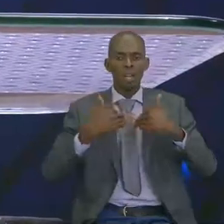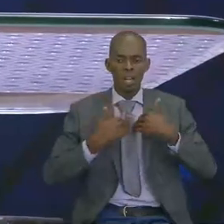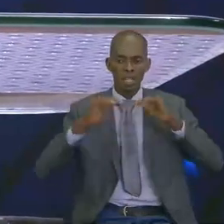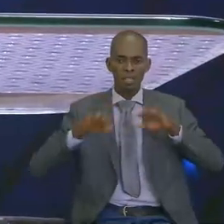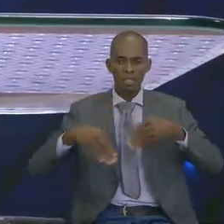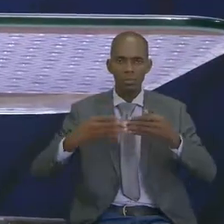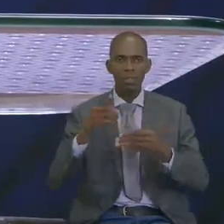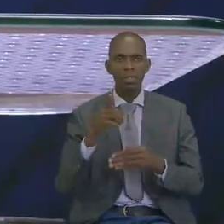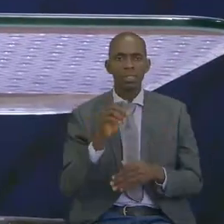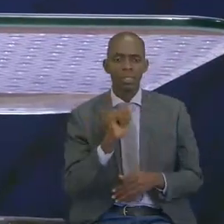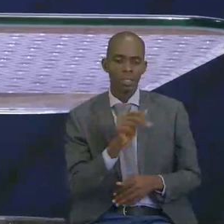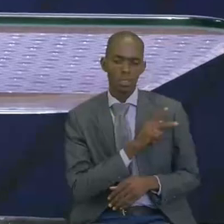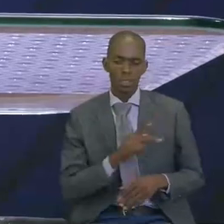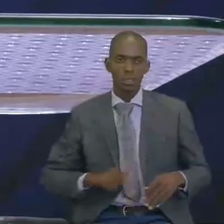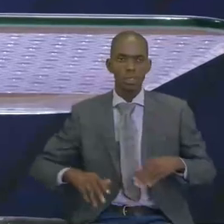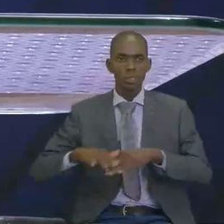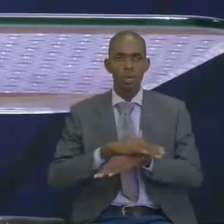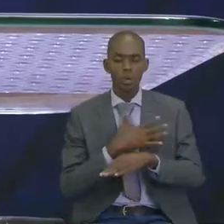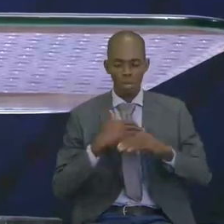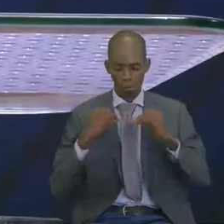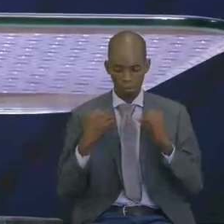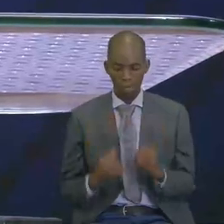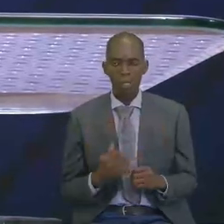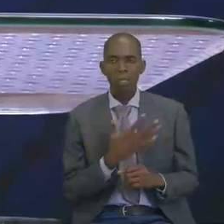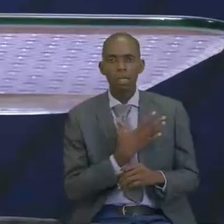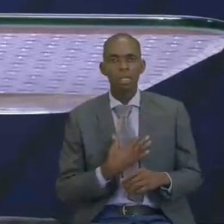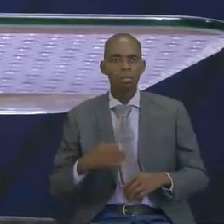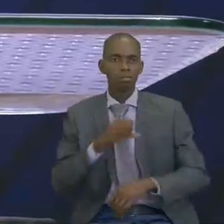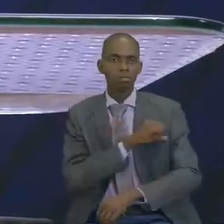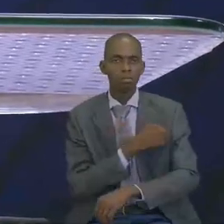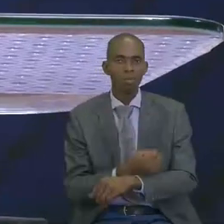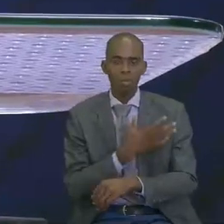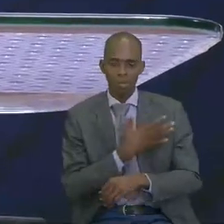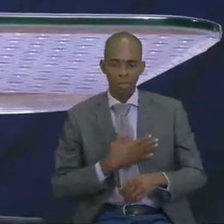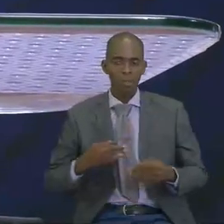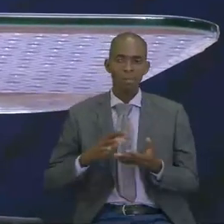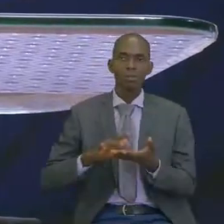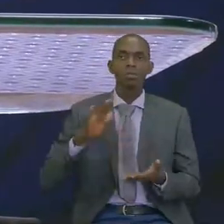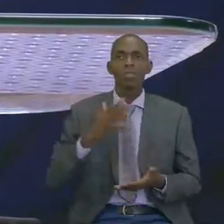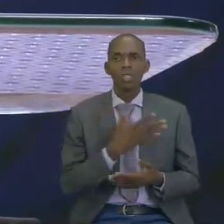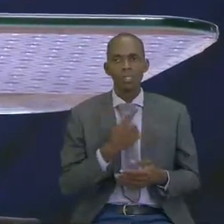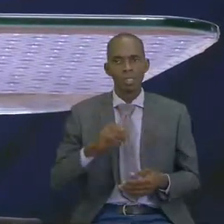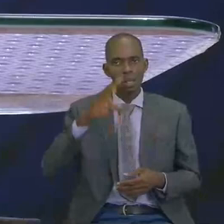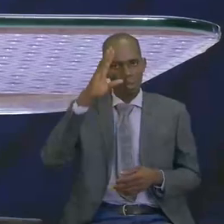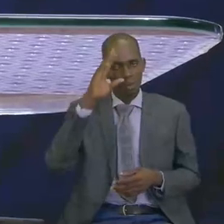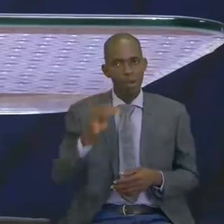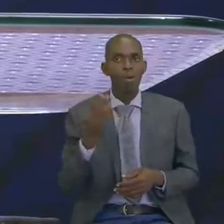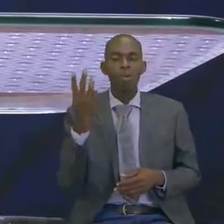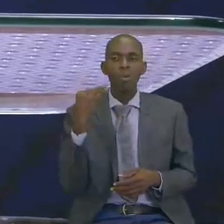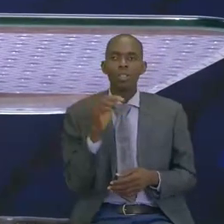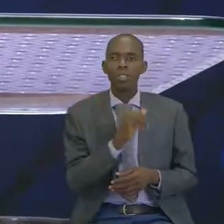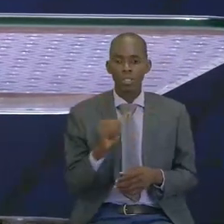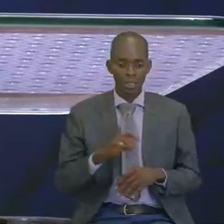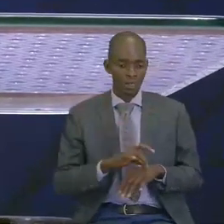l'empire, la puissance, la force et la gloire. L'homme là était un